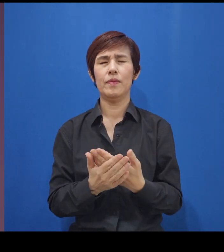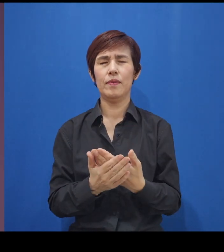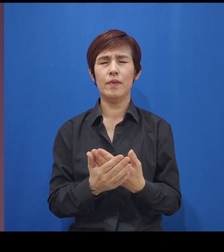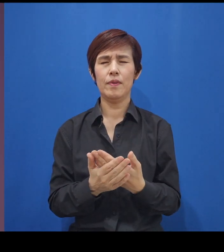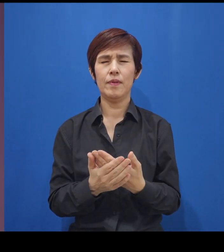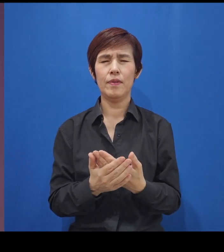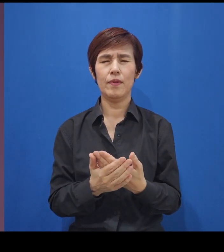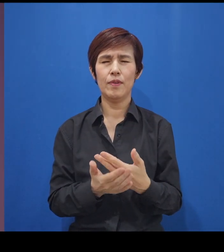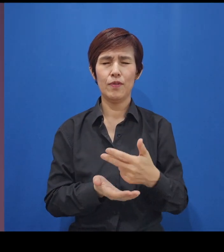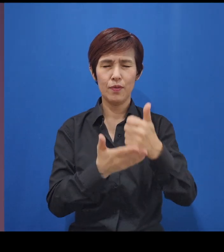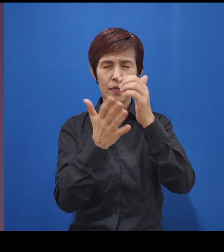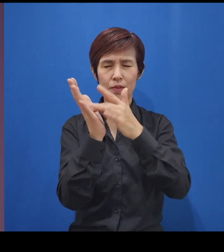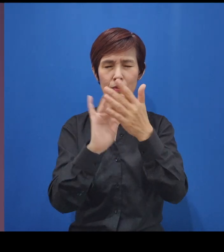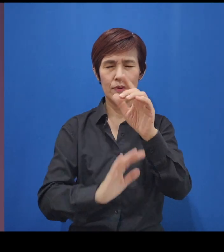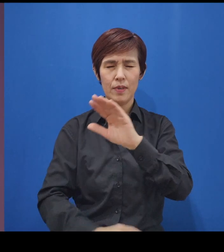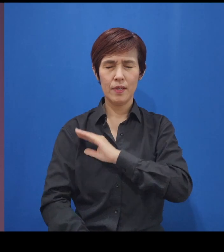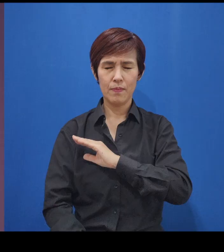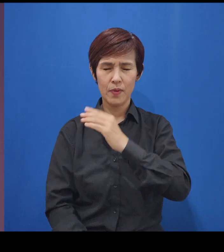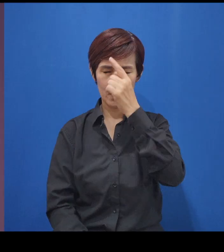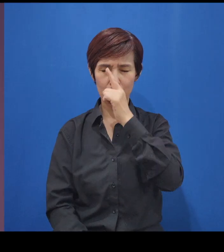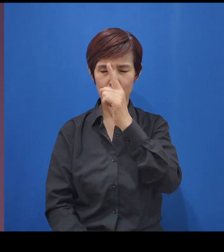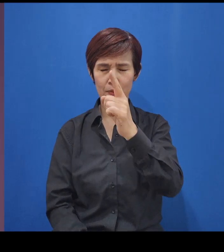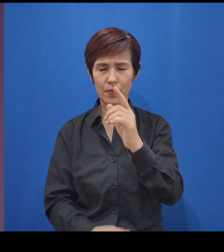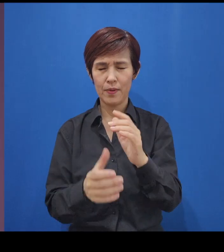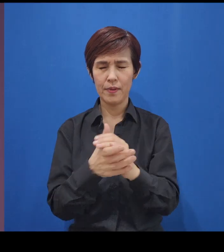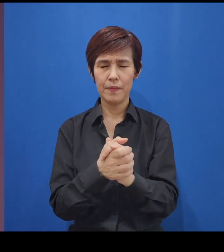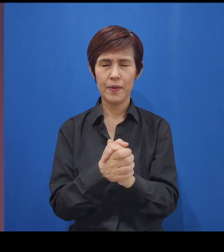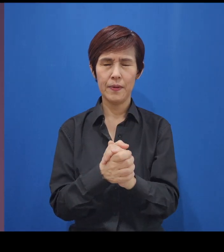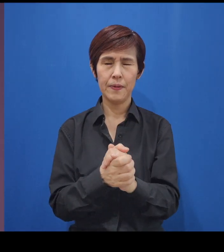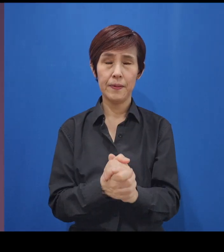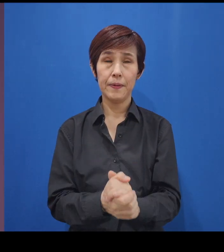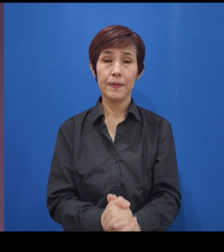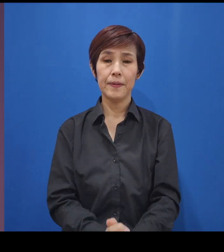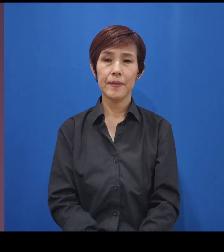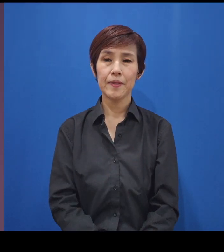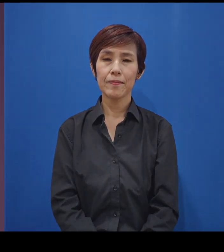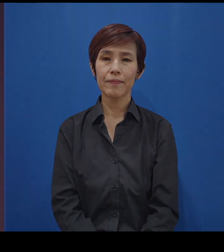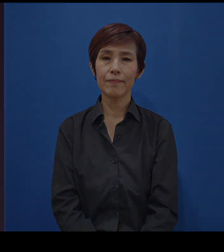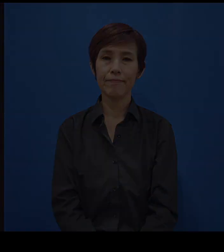도와주시옵소서. 주 예수님의 이름으로 기도하옵나이다. 아멘.